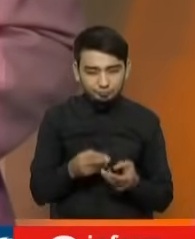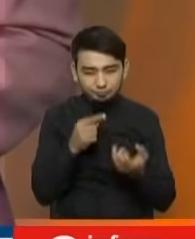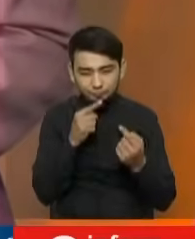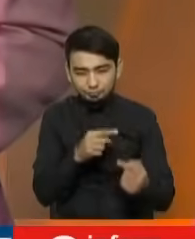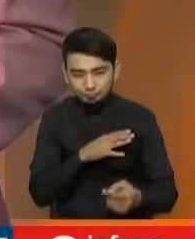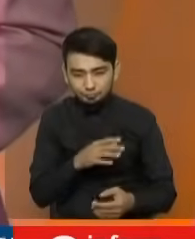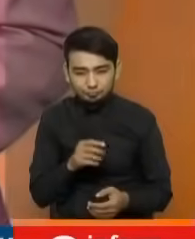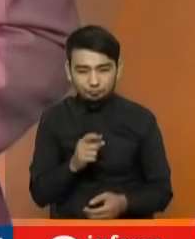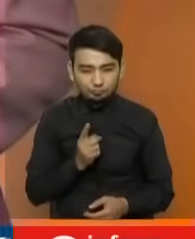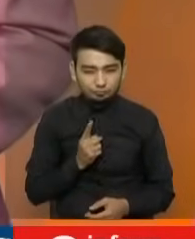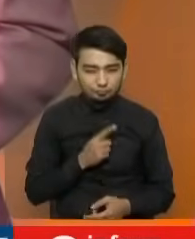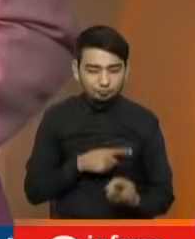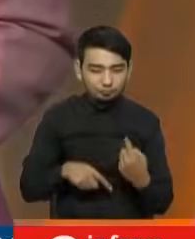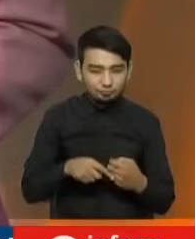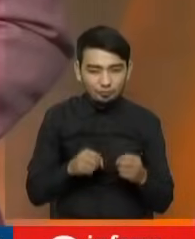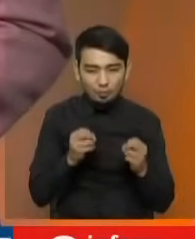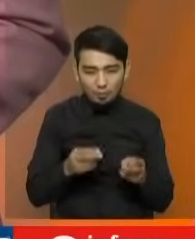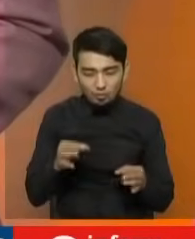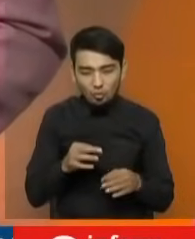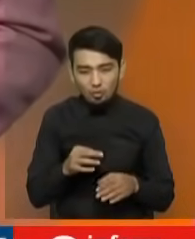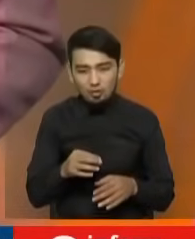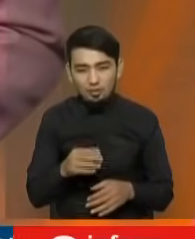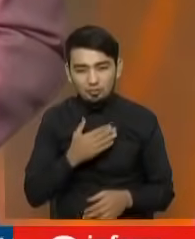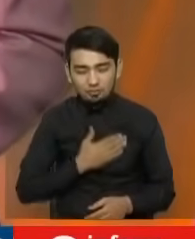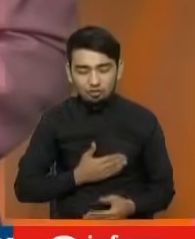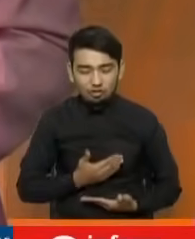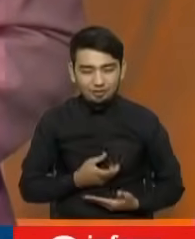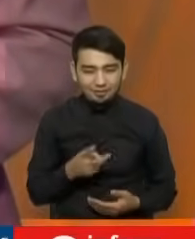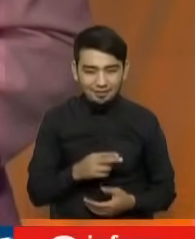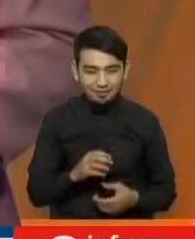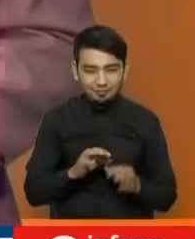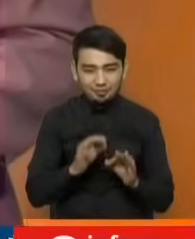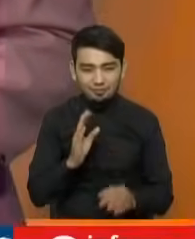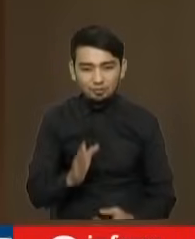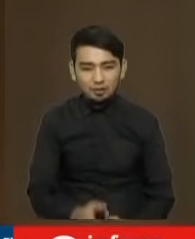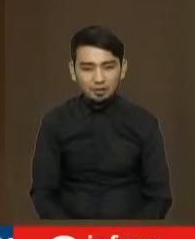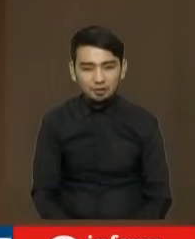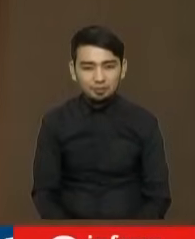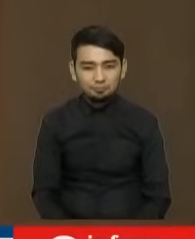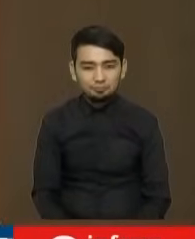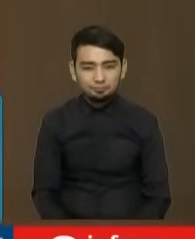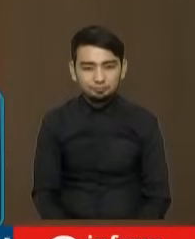на страже нашего покоя и безопасности. Подробнее расскажет Ануар Мангельдинов.